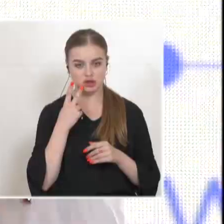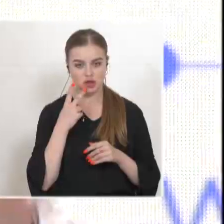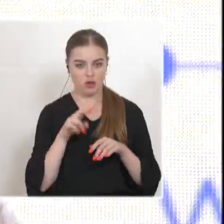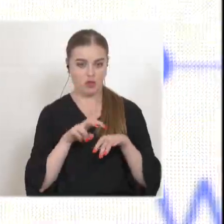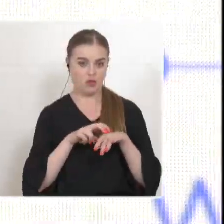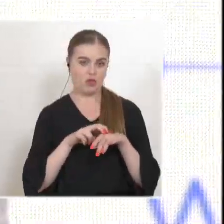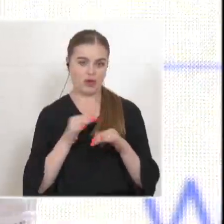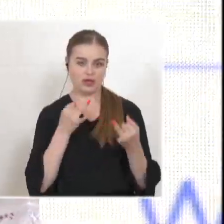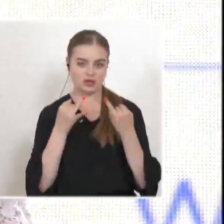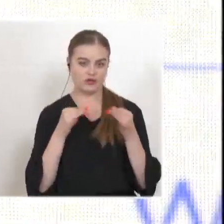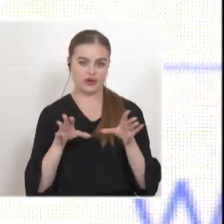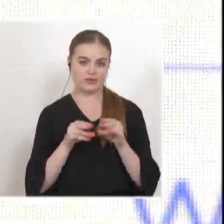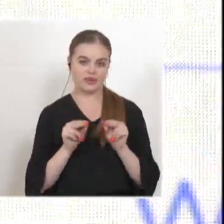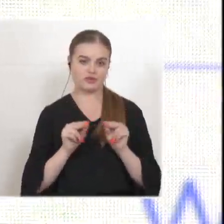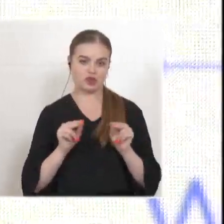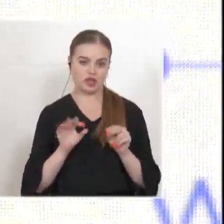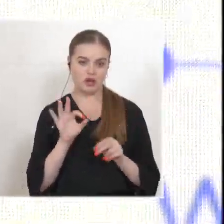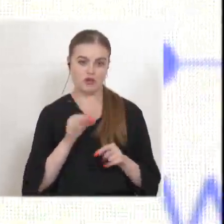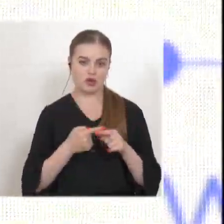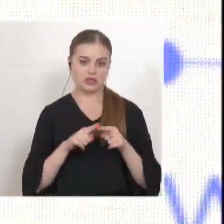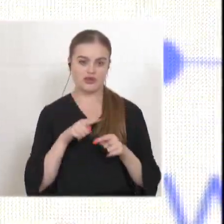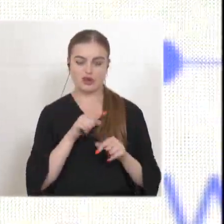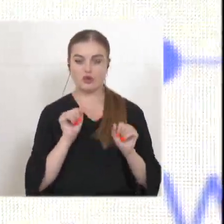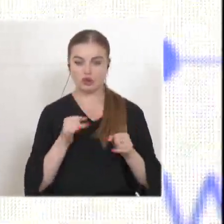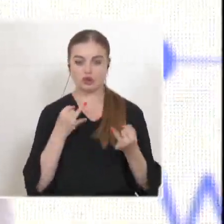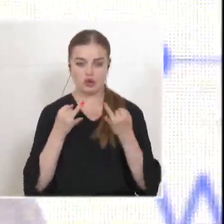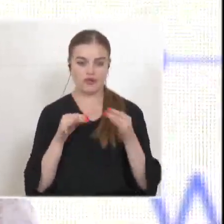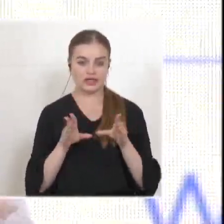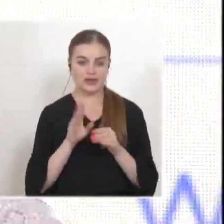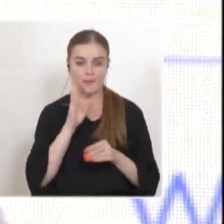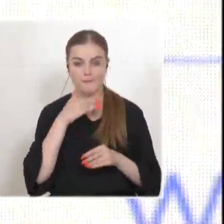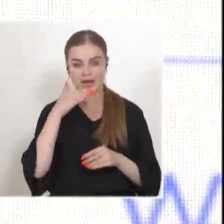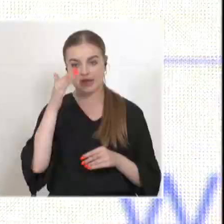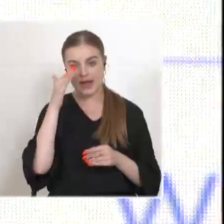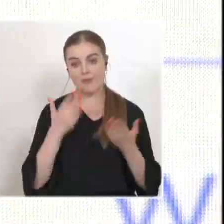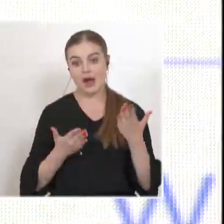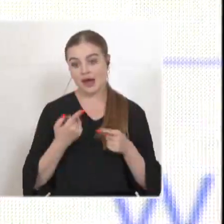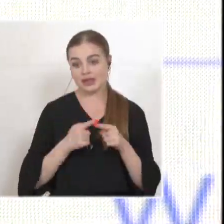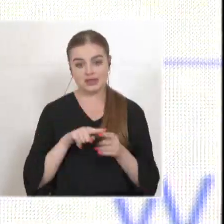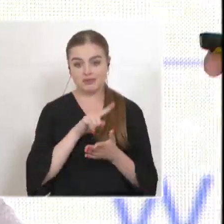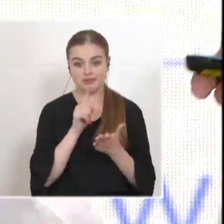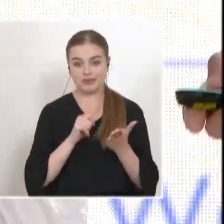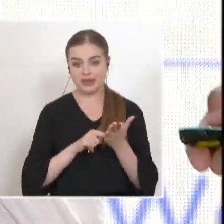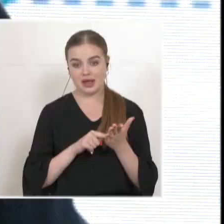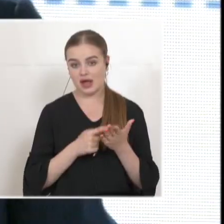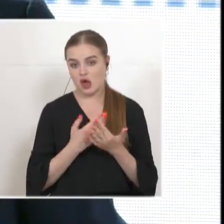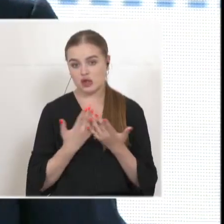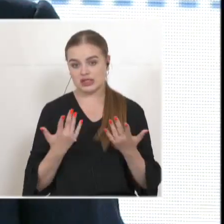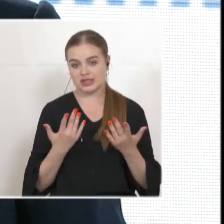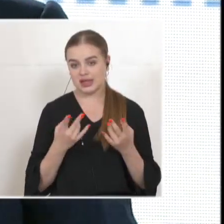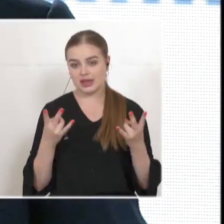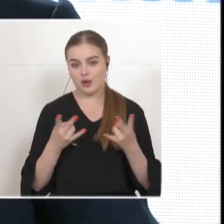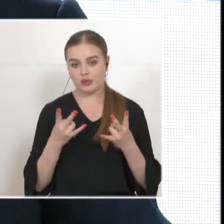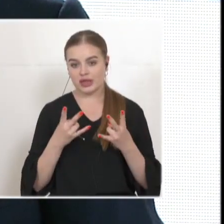бояться говорити з вчителями про це, вони можуть говорити з батьками. Але це питання, оскільки